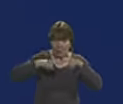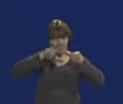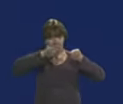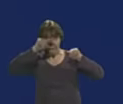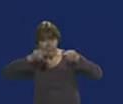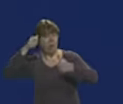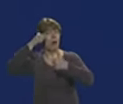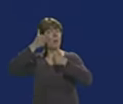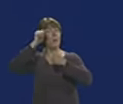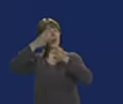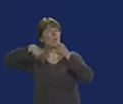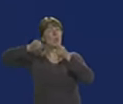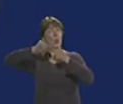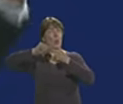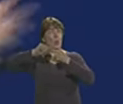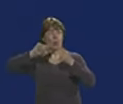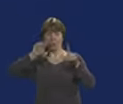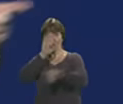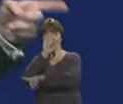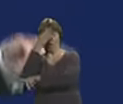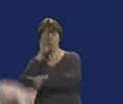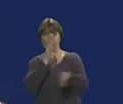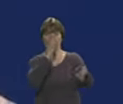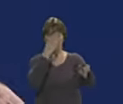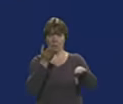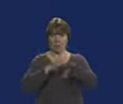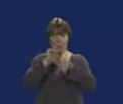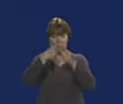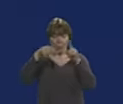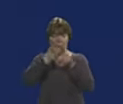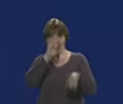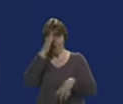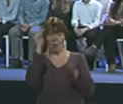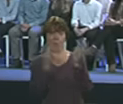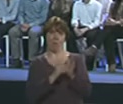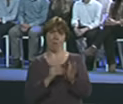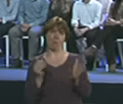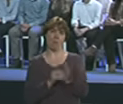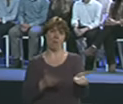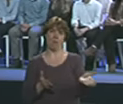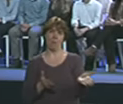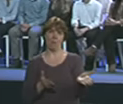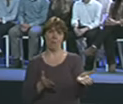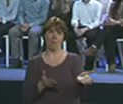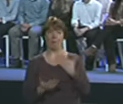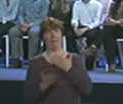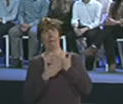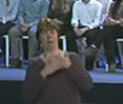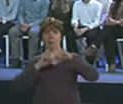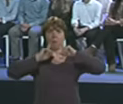mêmes qui ont changé totalement leur raisonnement du premier au deuxième tour. Et là, attention.